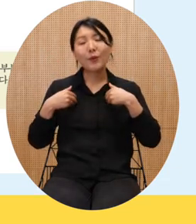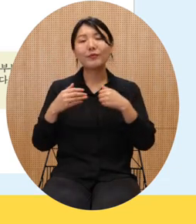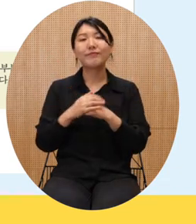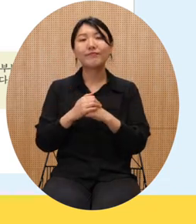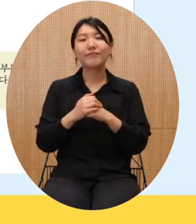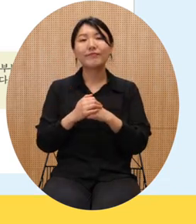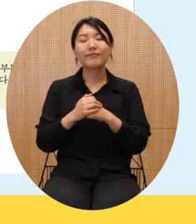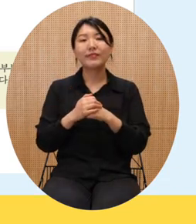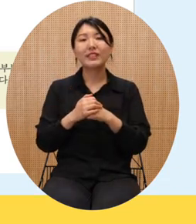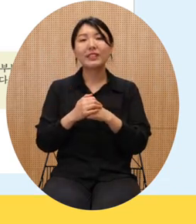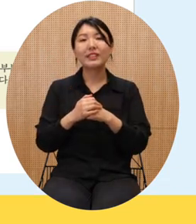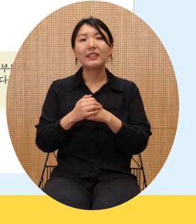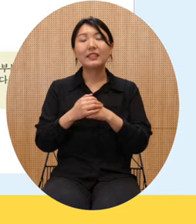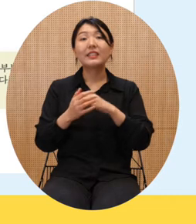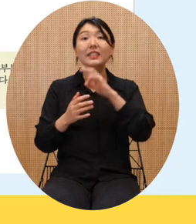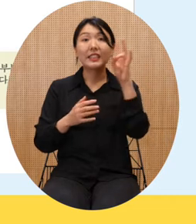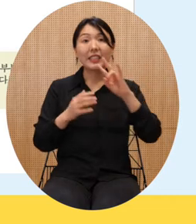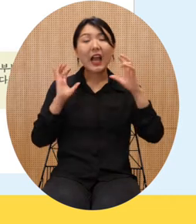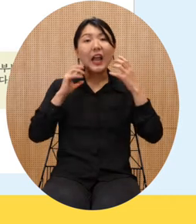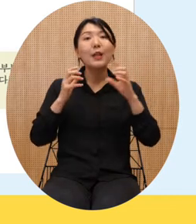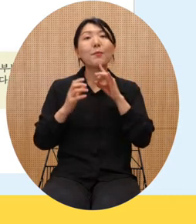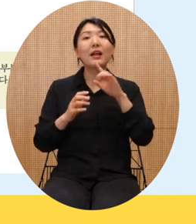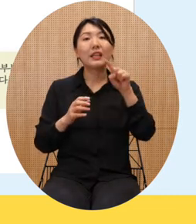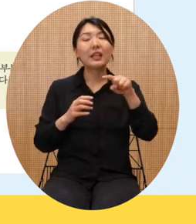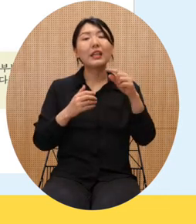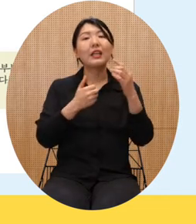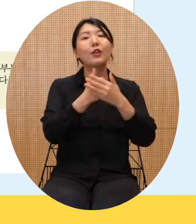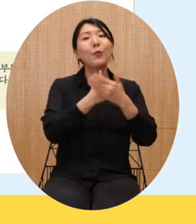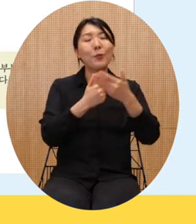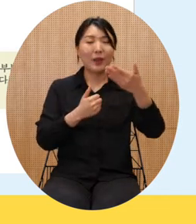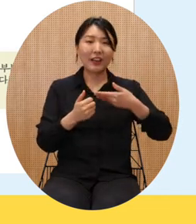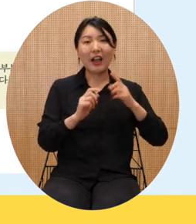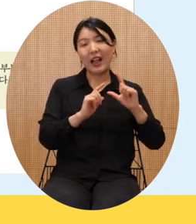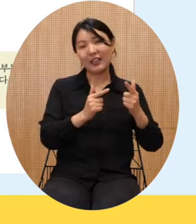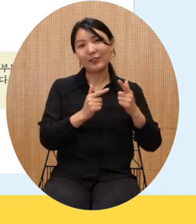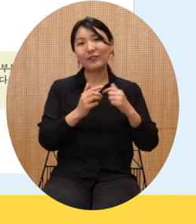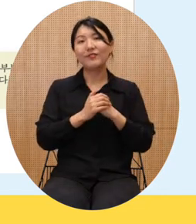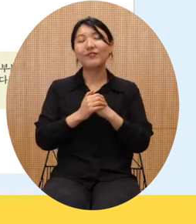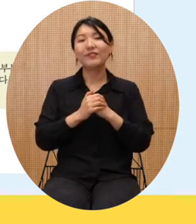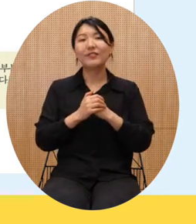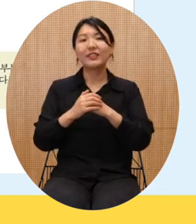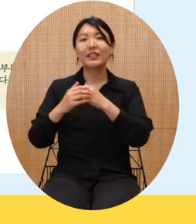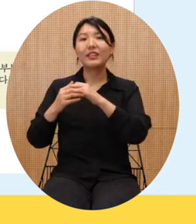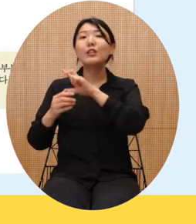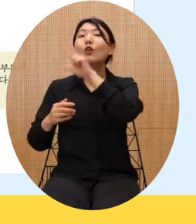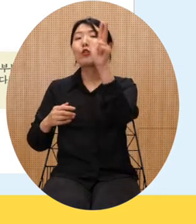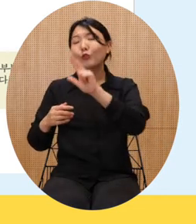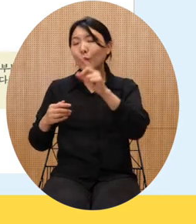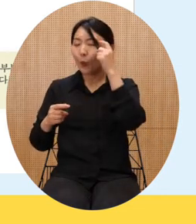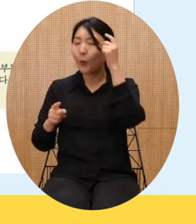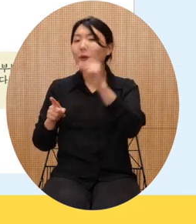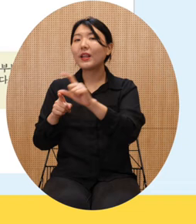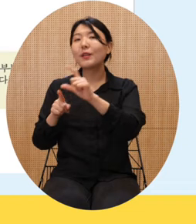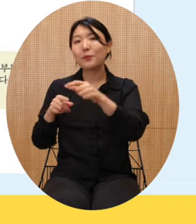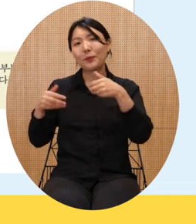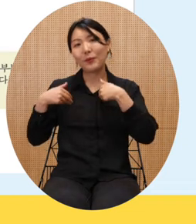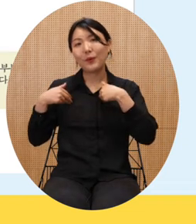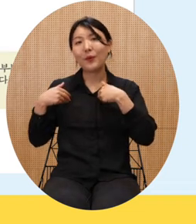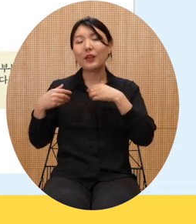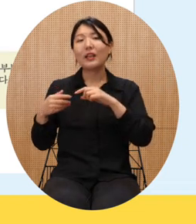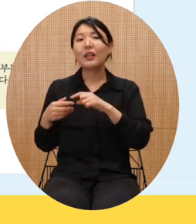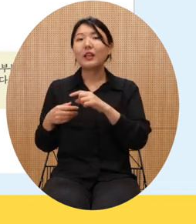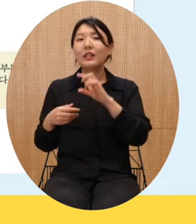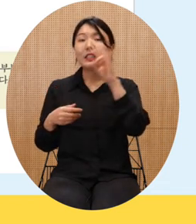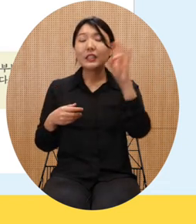고민해보고 다른 지자체들로 우리가 계속 고민을 하니까요. 시흥에서 시흥의 아이들만 이 혜택을 받으면 되는 게 아니라 우리가 계속